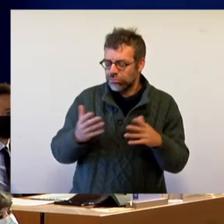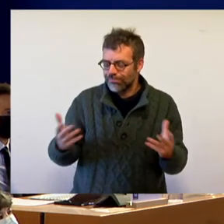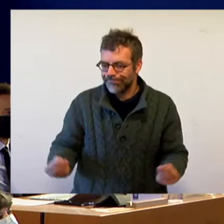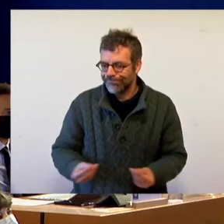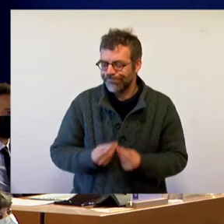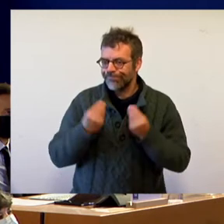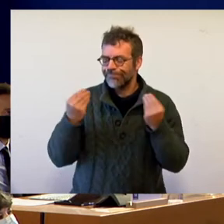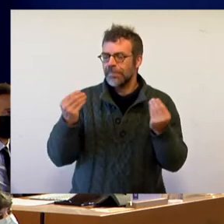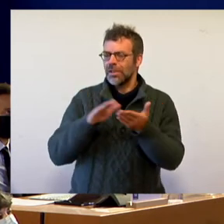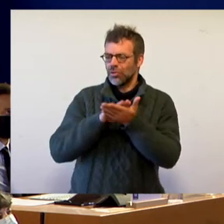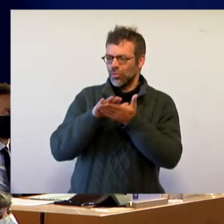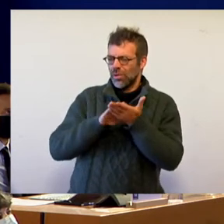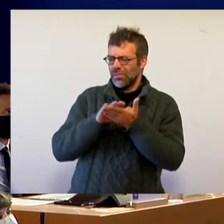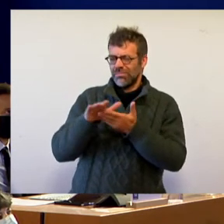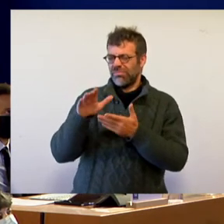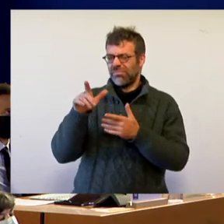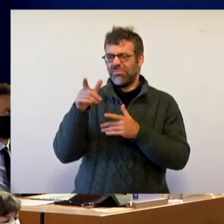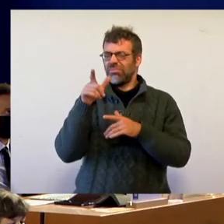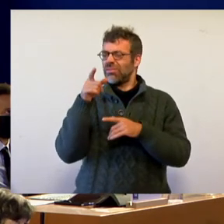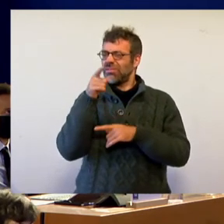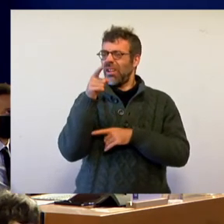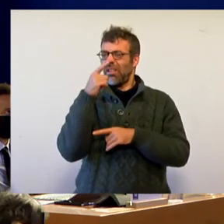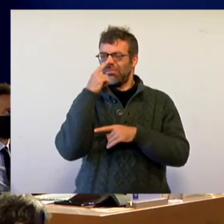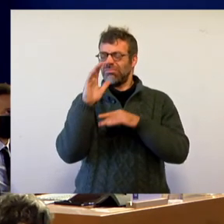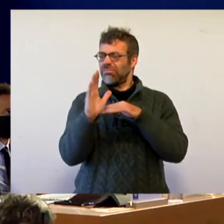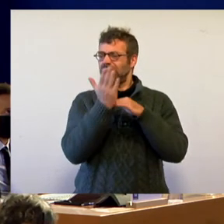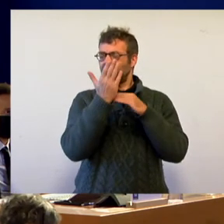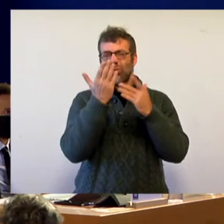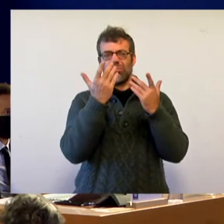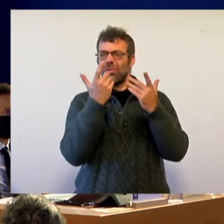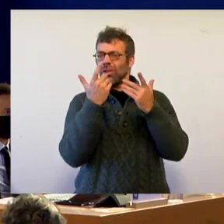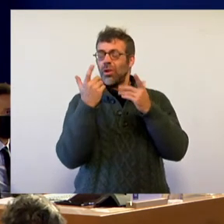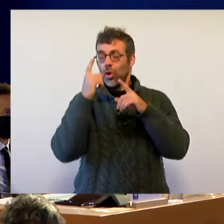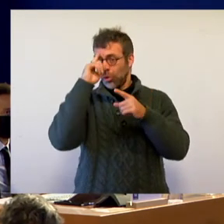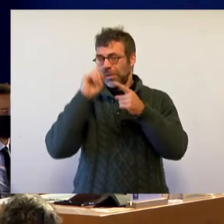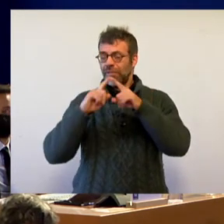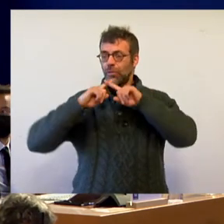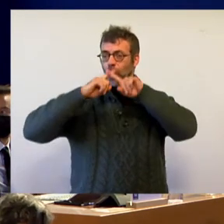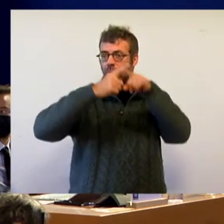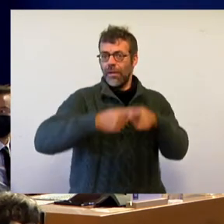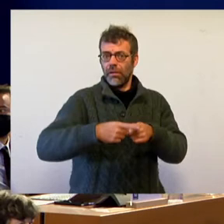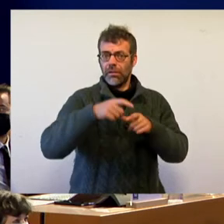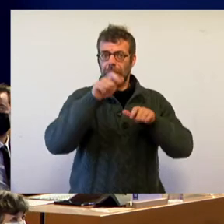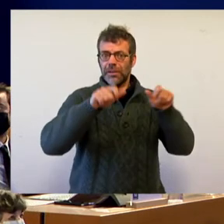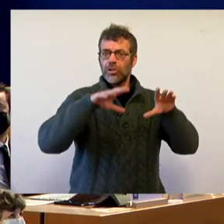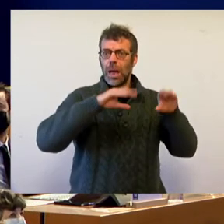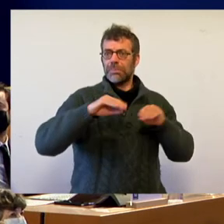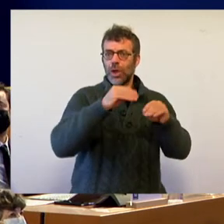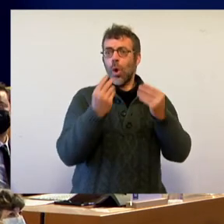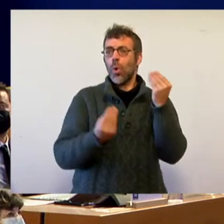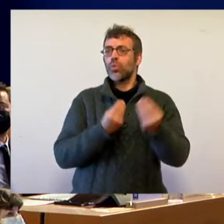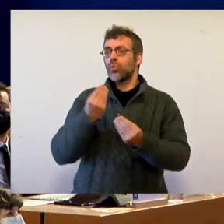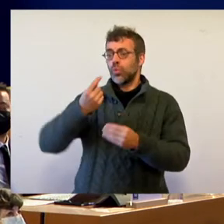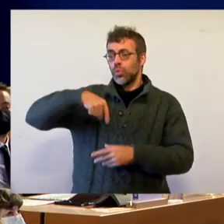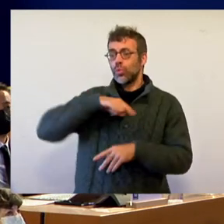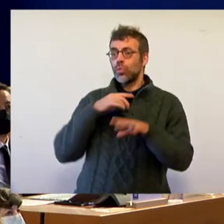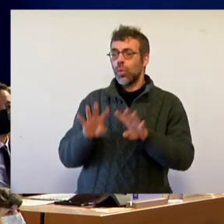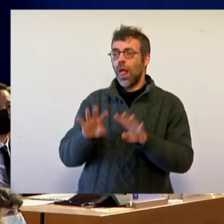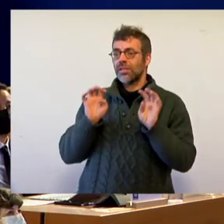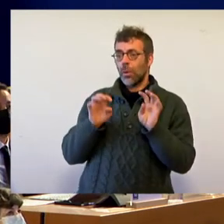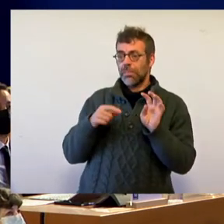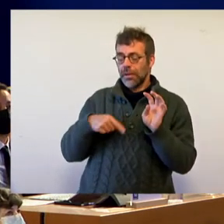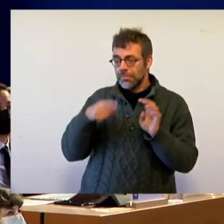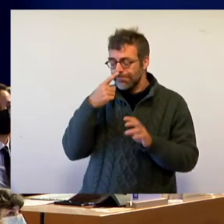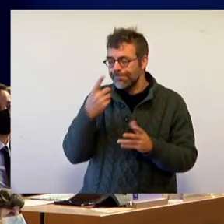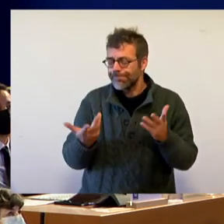pour rassurer et convaincre les habitants ou certains membres de cette assemblée. Mais quand on prend la liste derrière